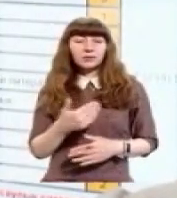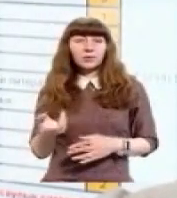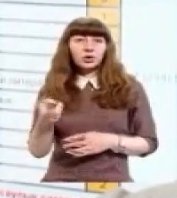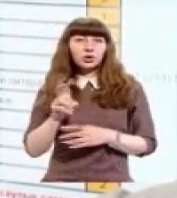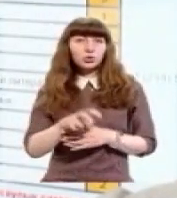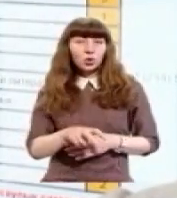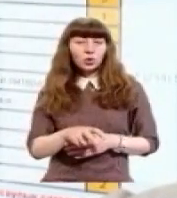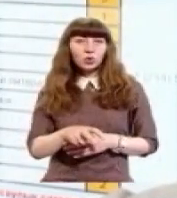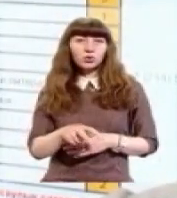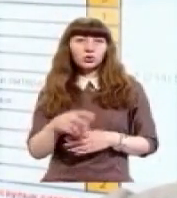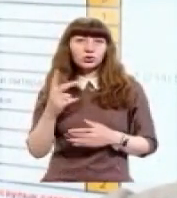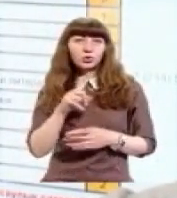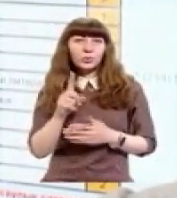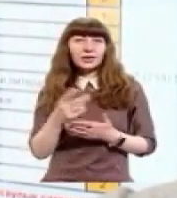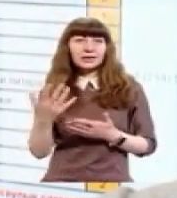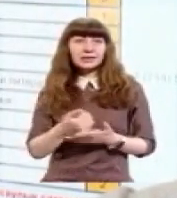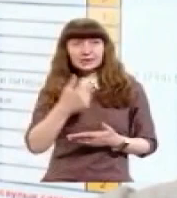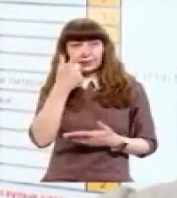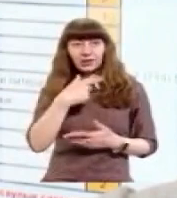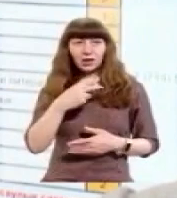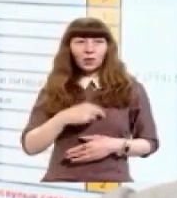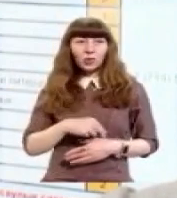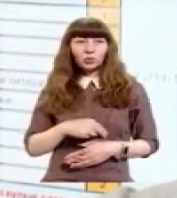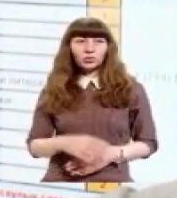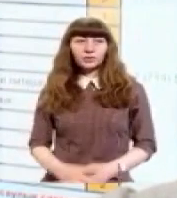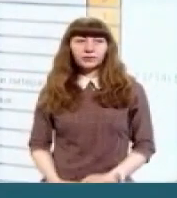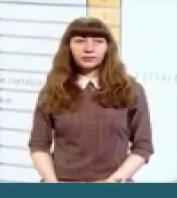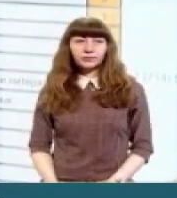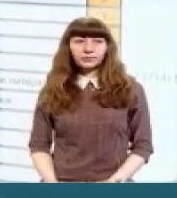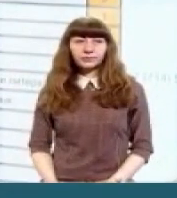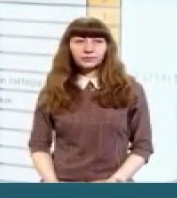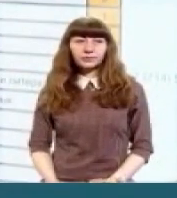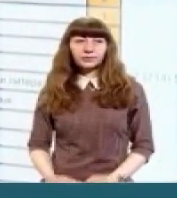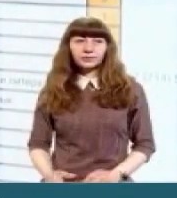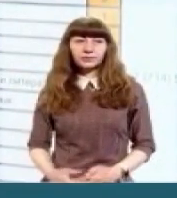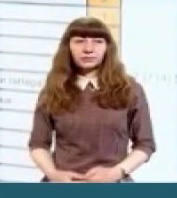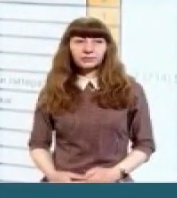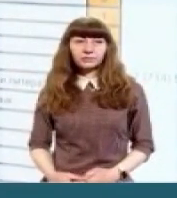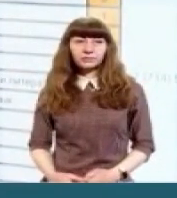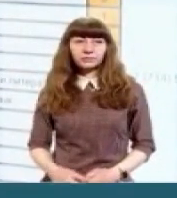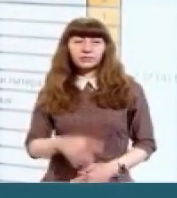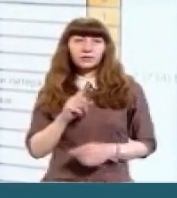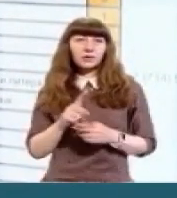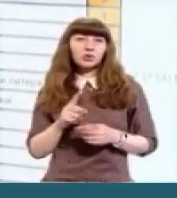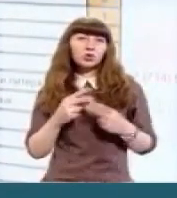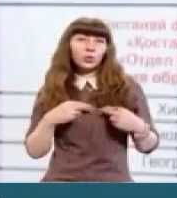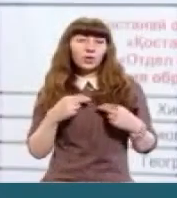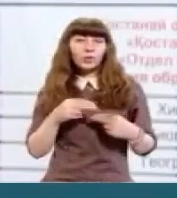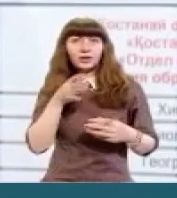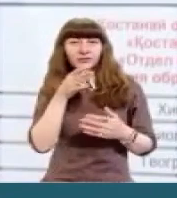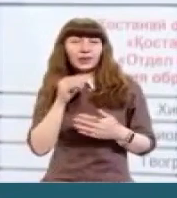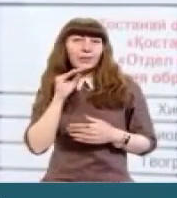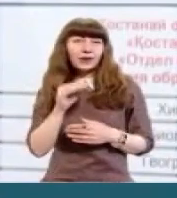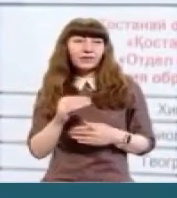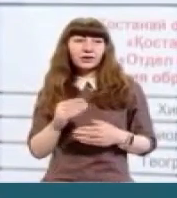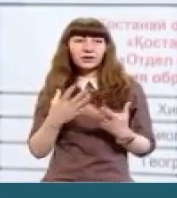найти работу себе, потому что мне это надо, чтобы работать по профессии. У